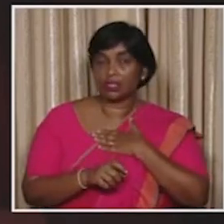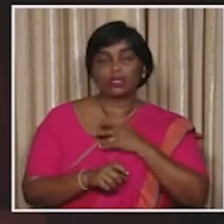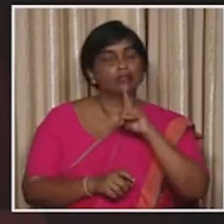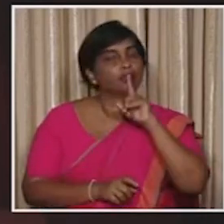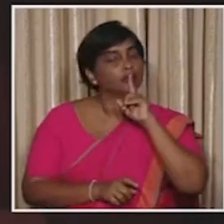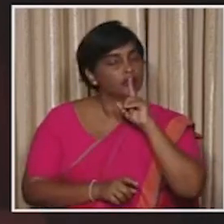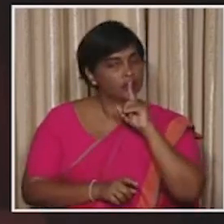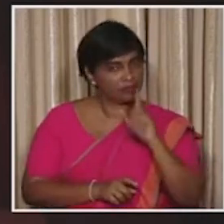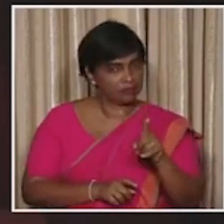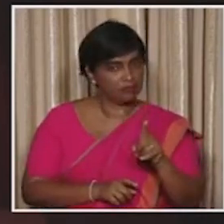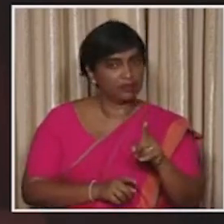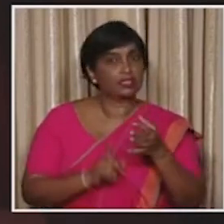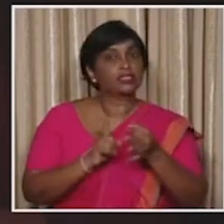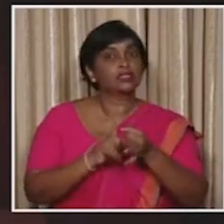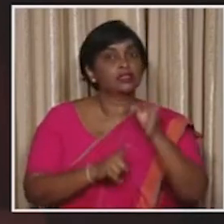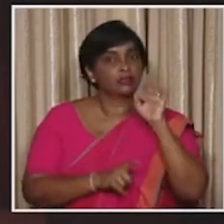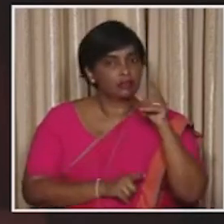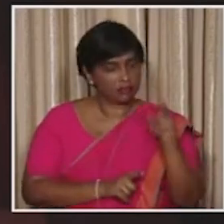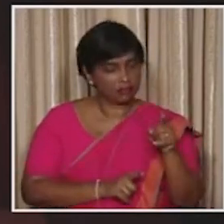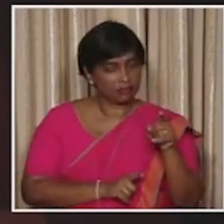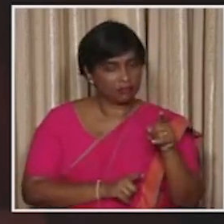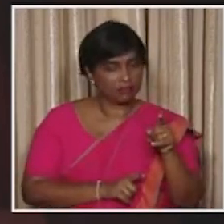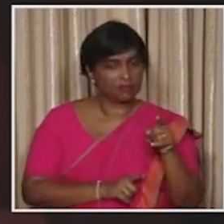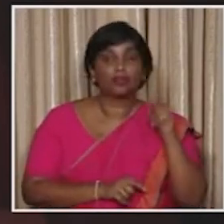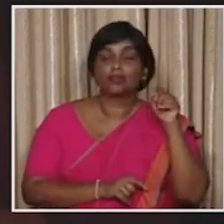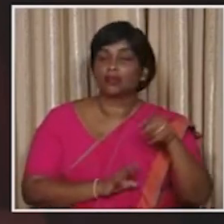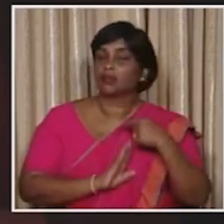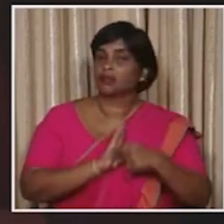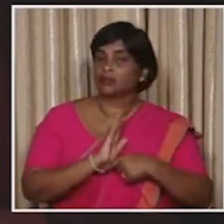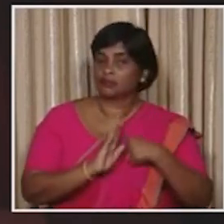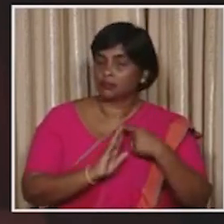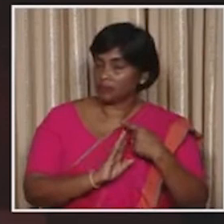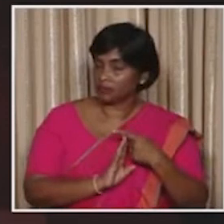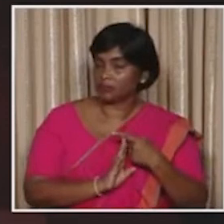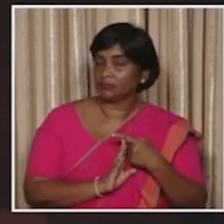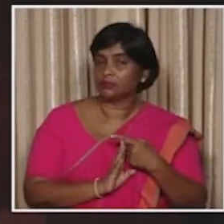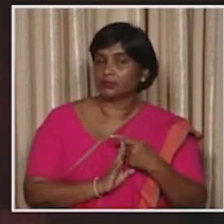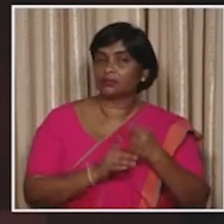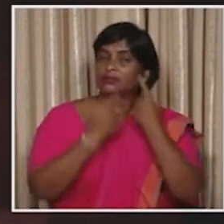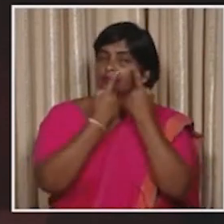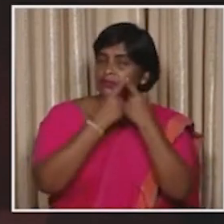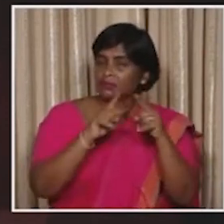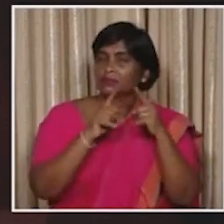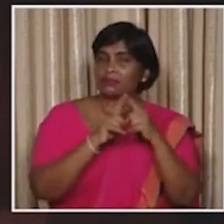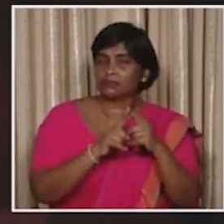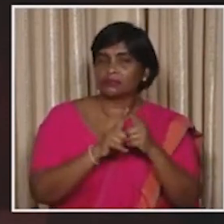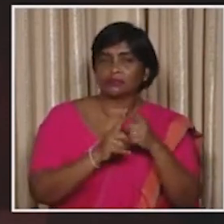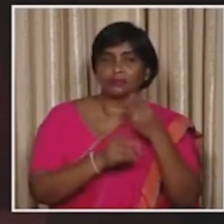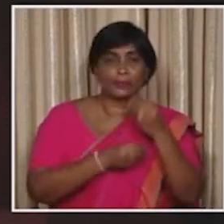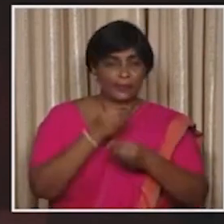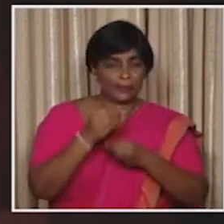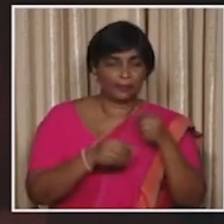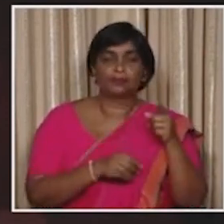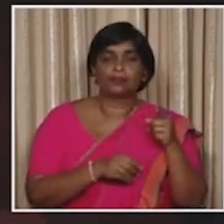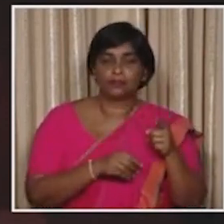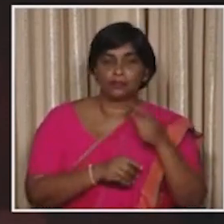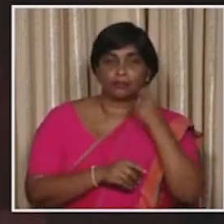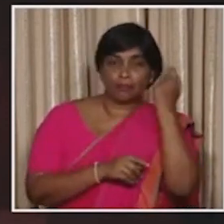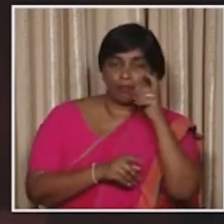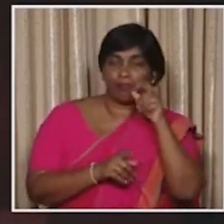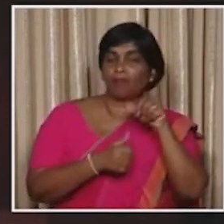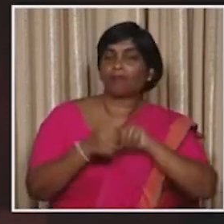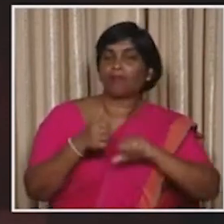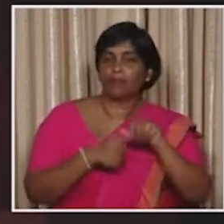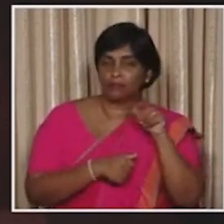ඉල්ලීමක් කරනවා ජනාධිපතිවරයාටත් මේ රටේ ඔය විවිධ ඉන්වෙස්ටිගටිව් සොයා බලන